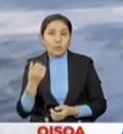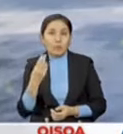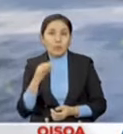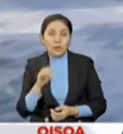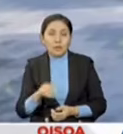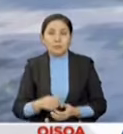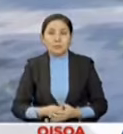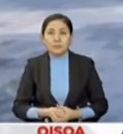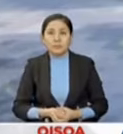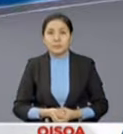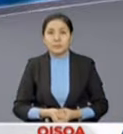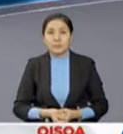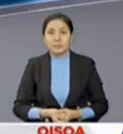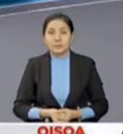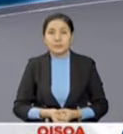poytaxt.